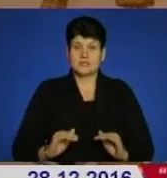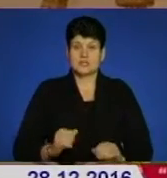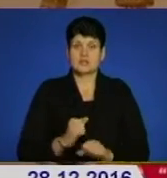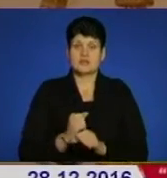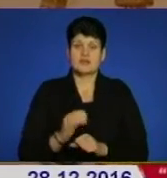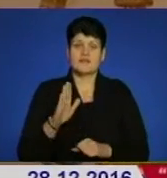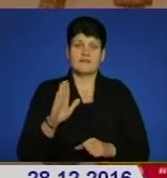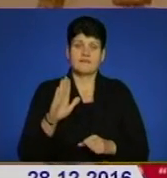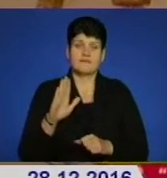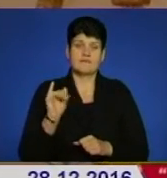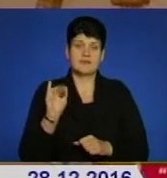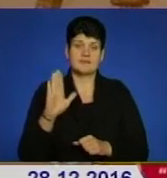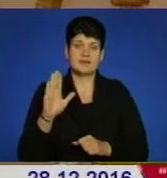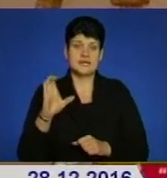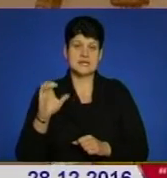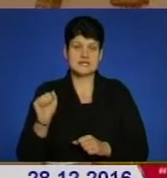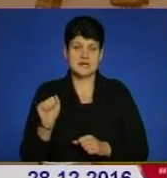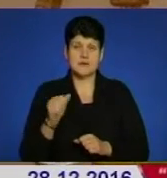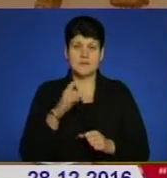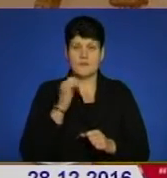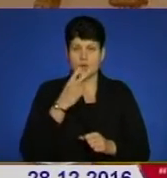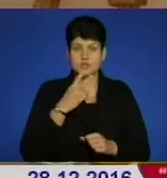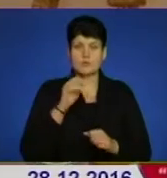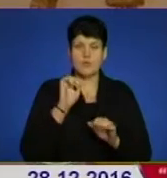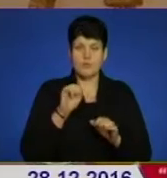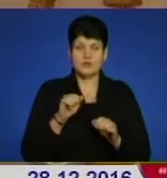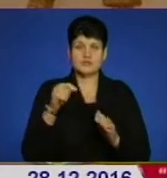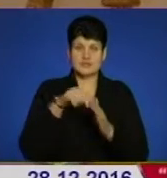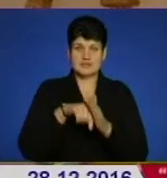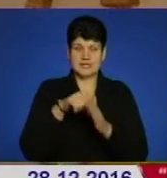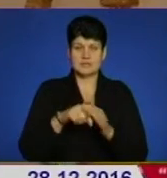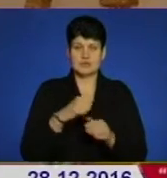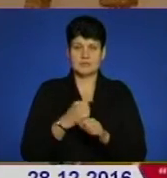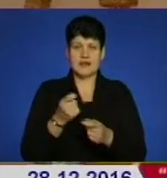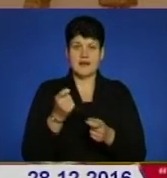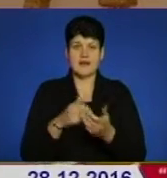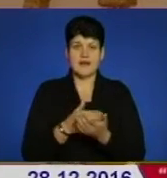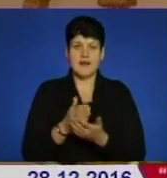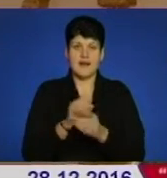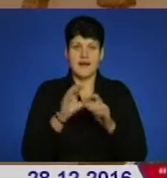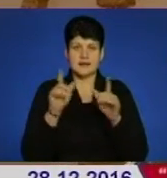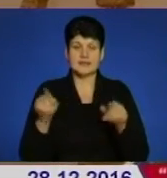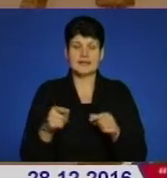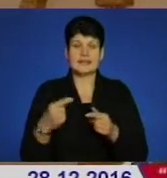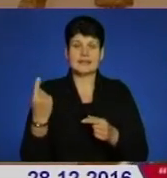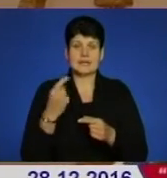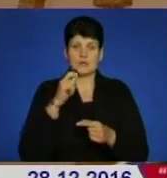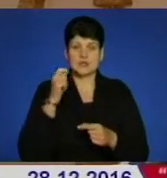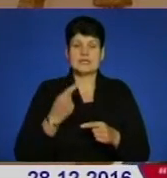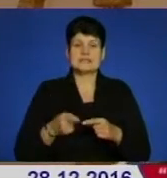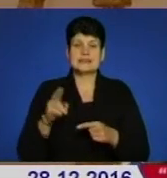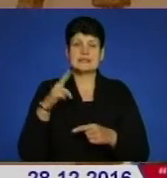А саме побачимо, що всередині ще вмонтована карта. Карта теж зроблена нашої єдиної України. І сам цей